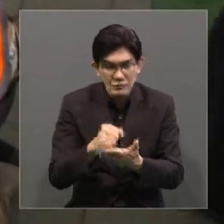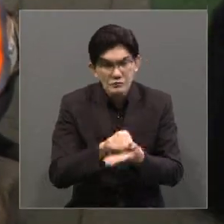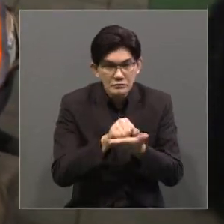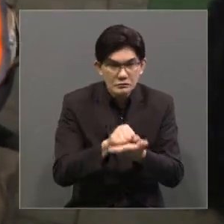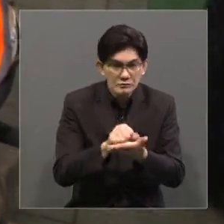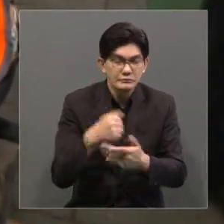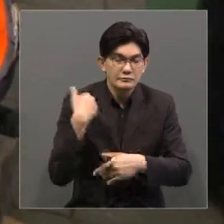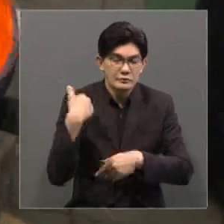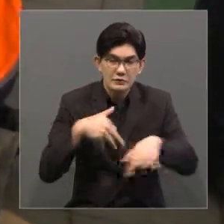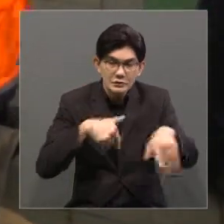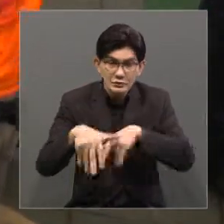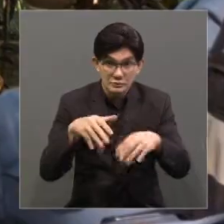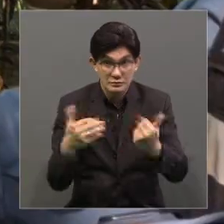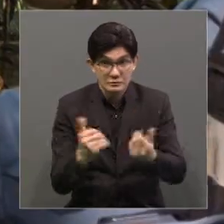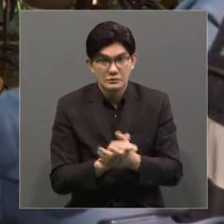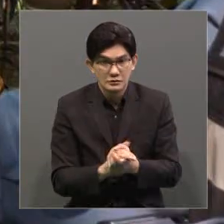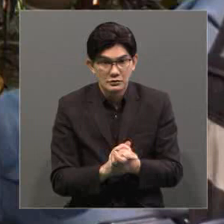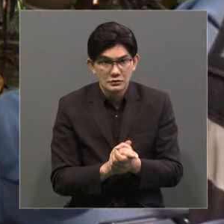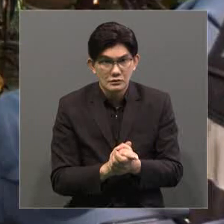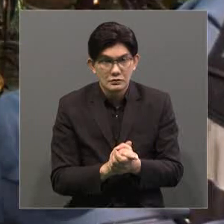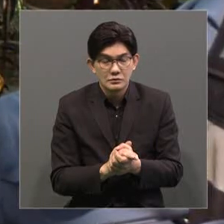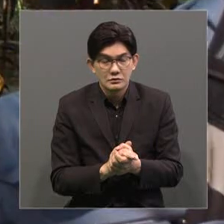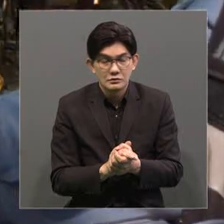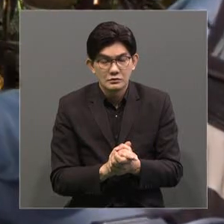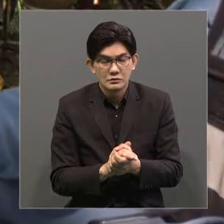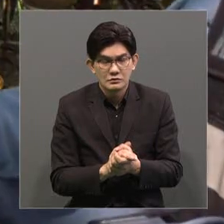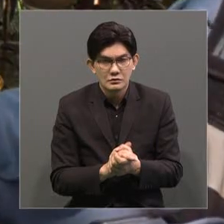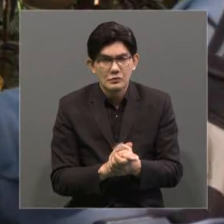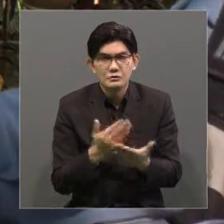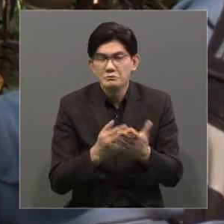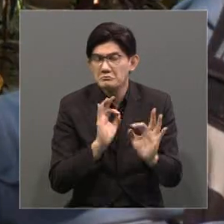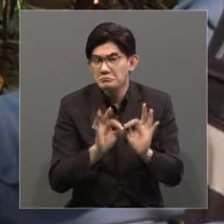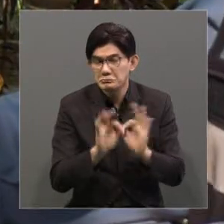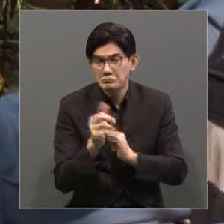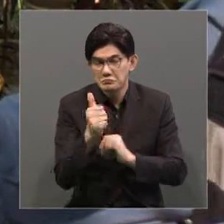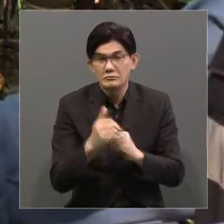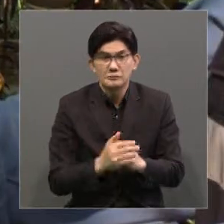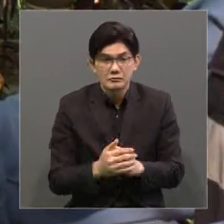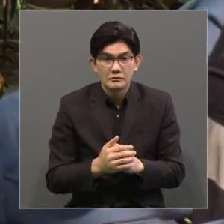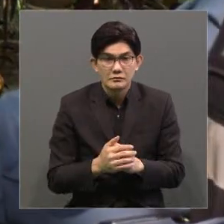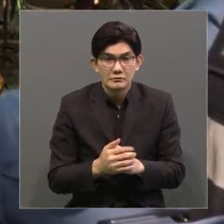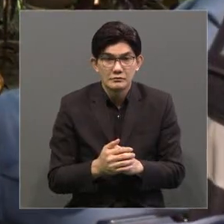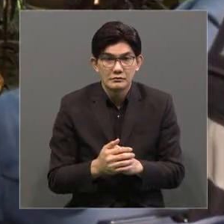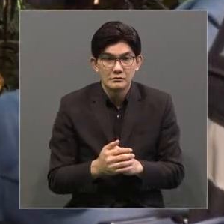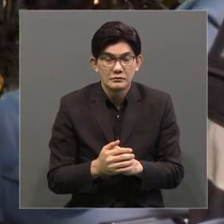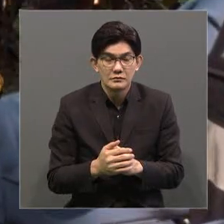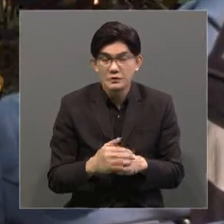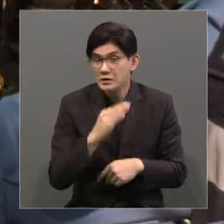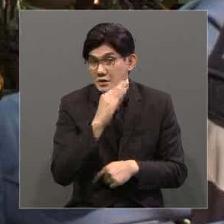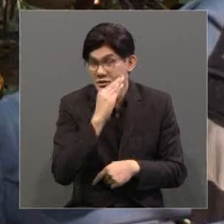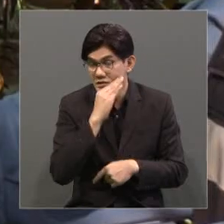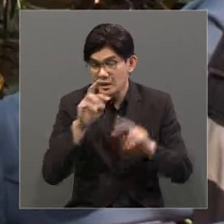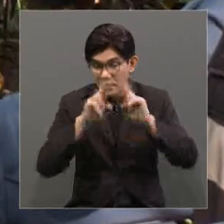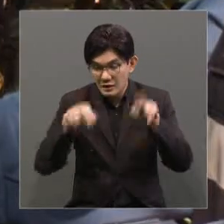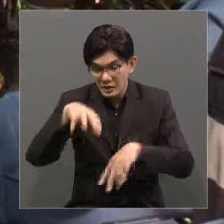การและพี่น้องประชาชนก็จะรับผลลัพธ์ก็คือจะได้ลดค่าใช้จ่ายใช่ไหมครับบางครั้งเอาไปซ่อม